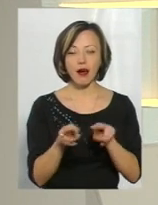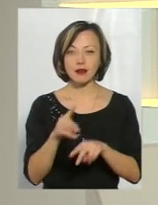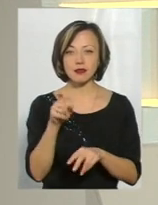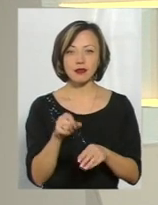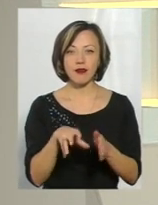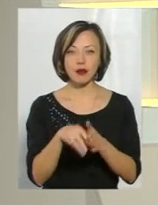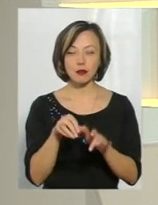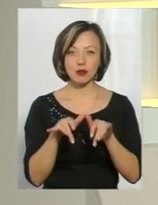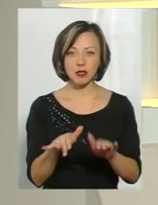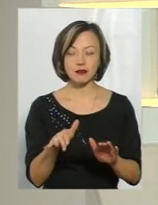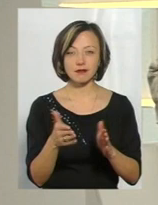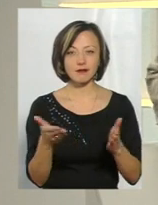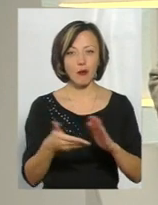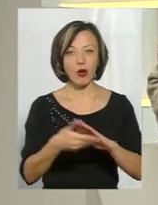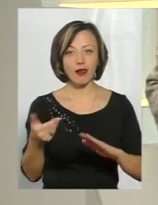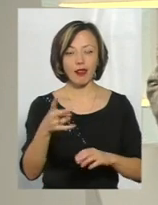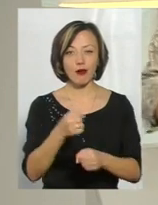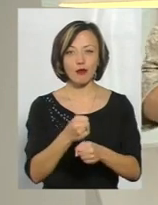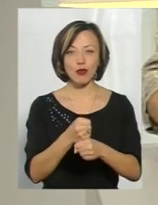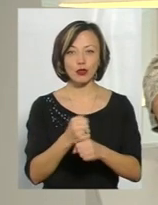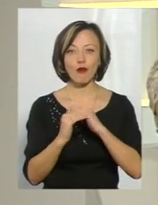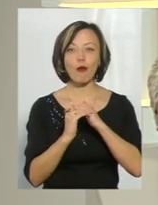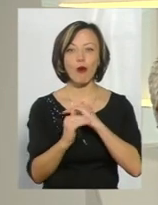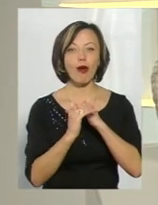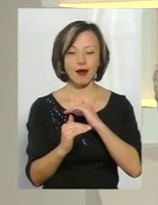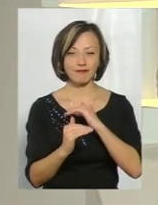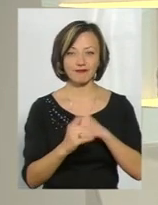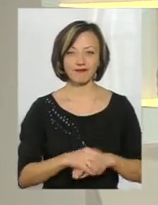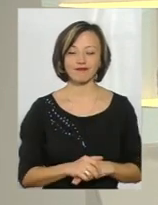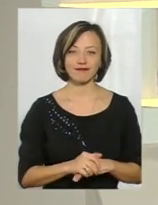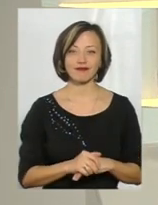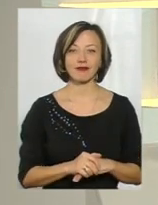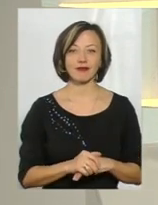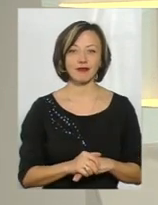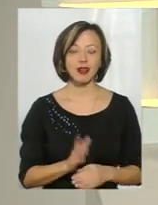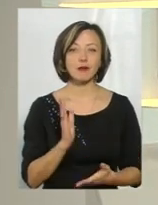виборчим процесом його покликала, скажімо так, на роботу в поле. Безпосередньо з